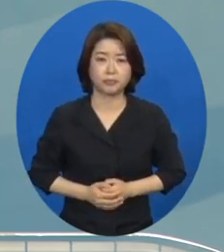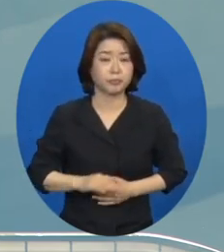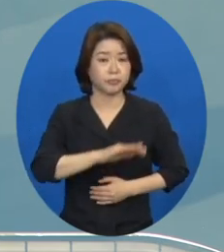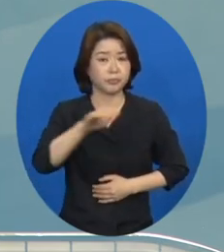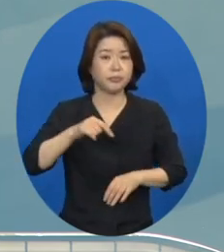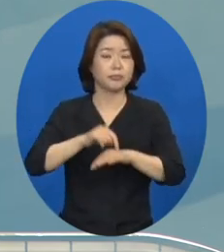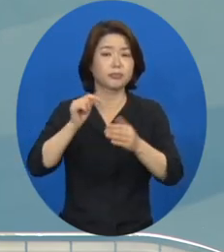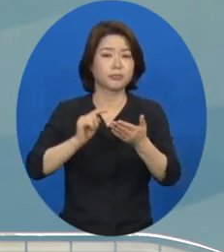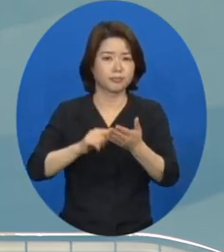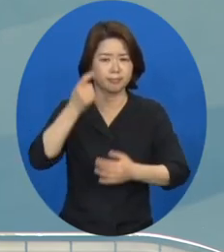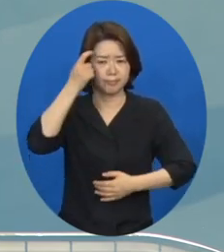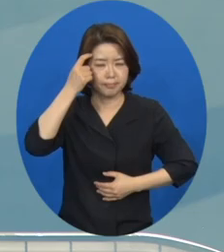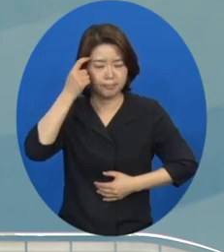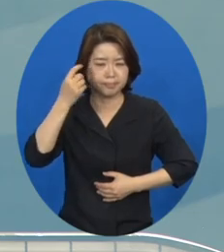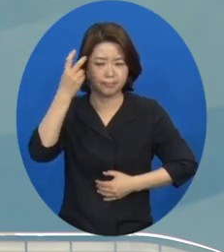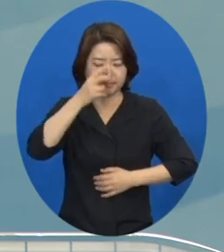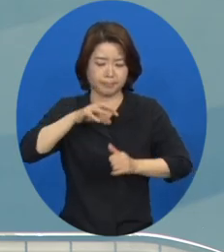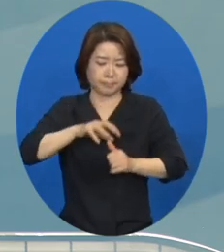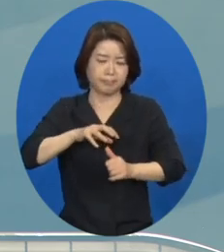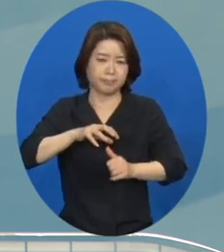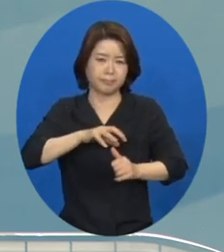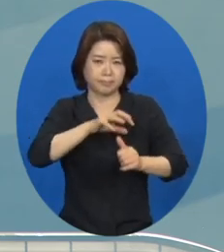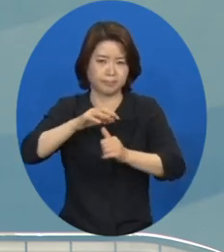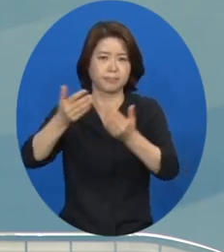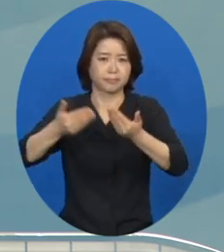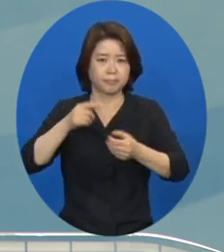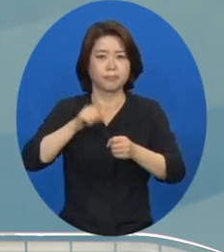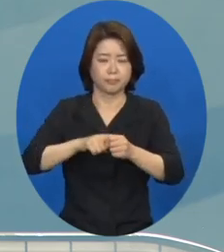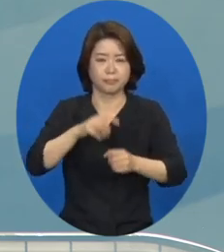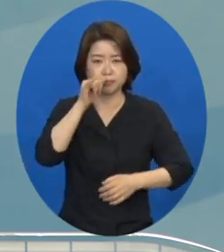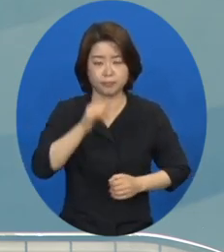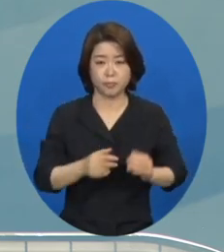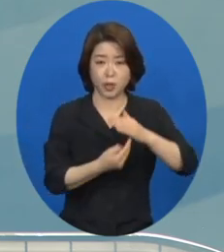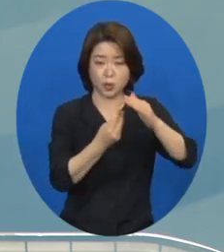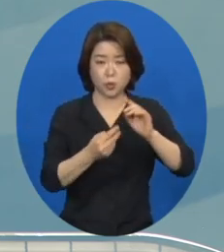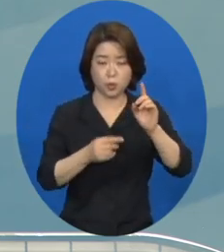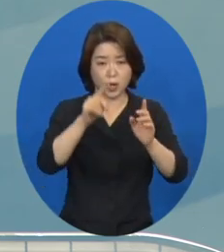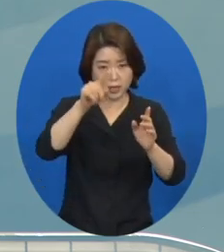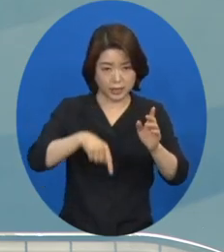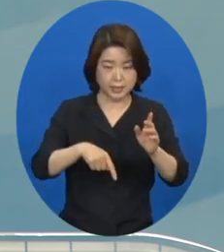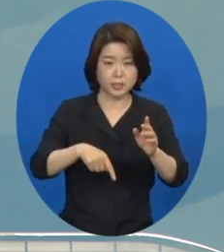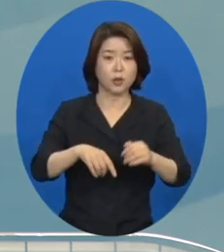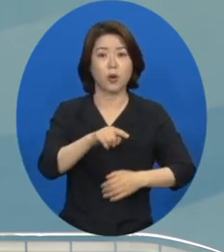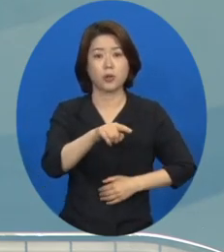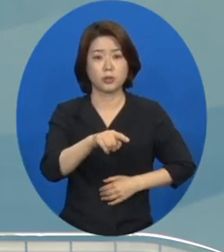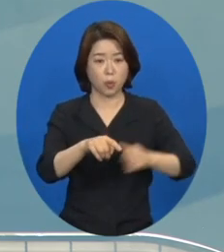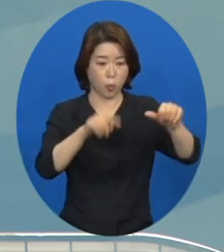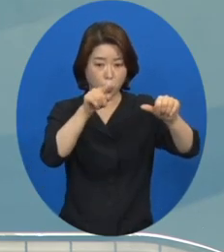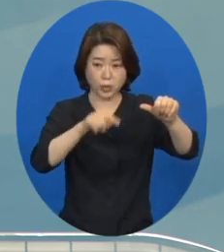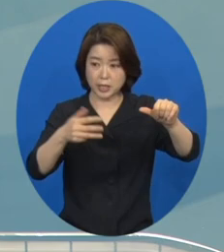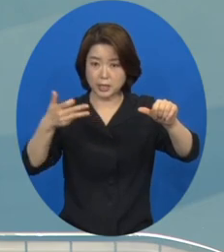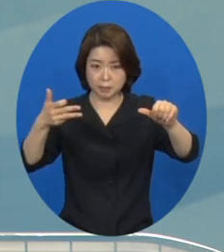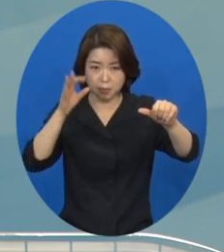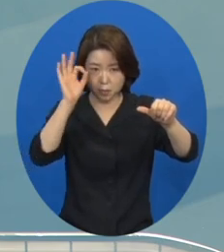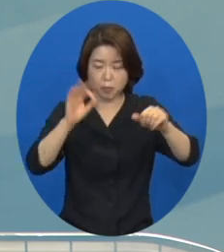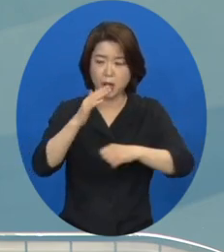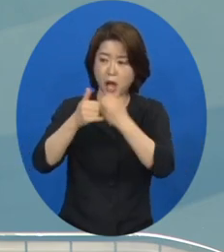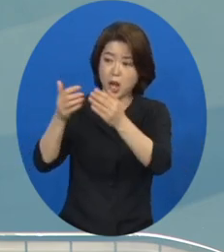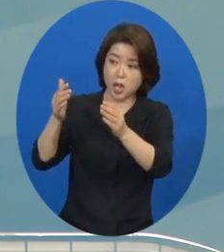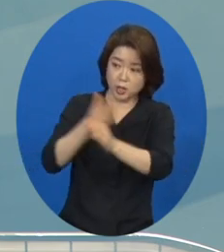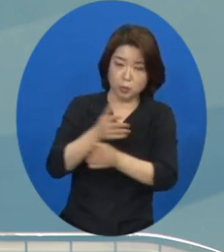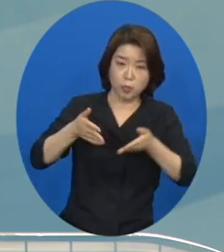우리의 마음과 생각을 지키려고. 요한일서 5장 18절에 하나님께로 나신 자가